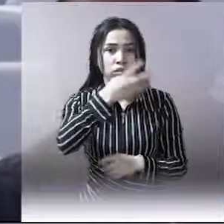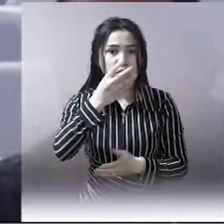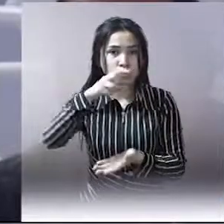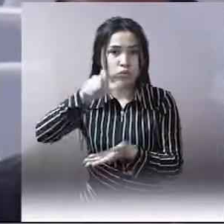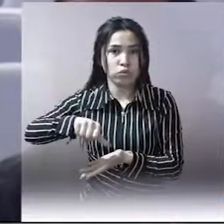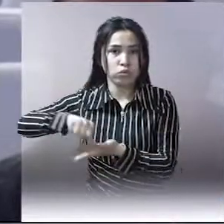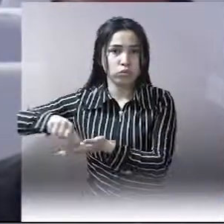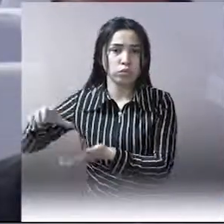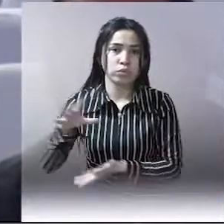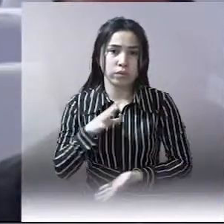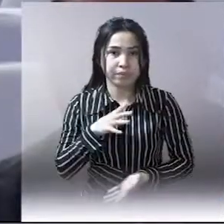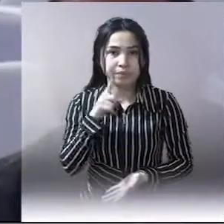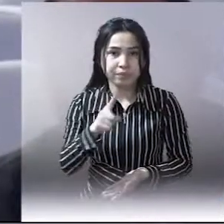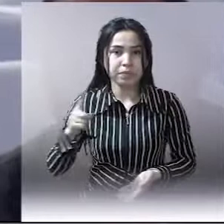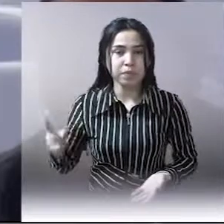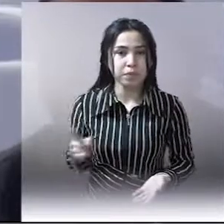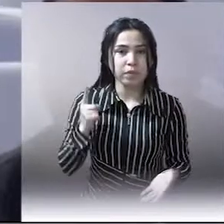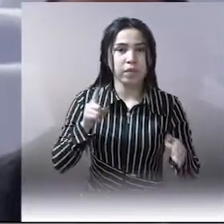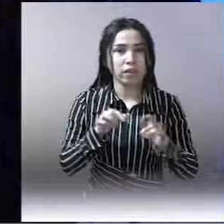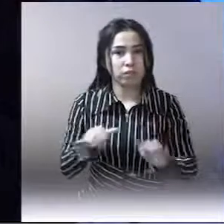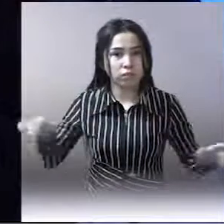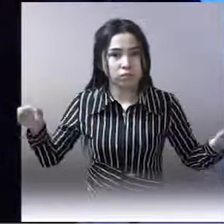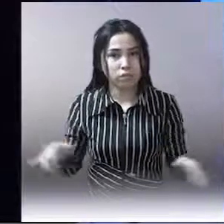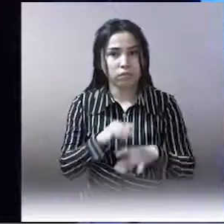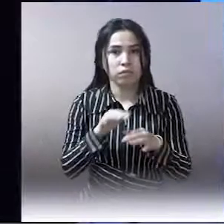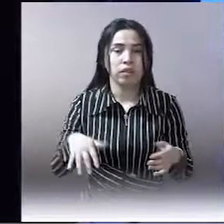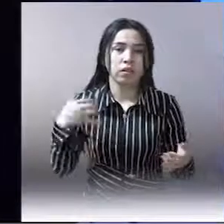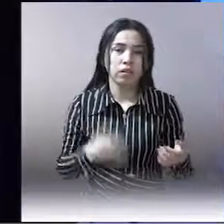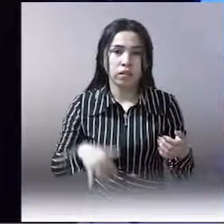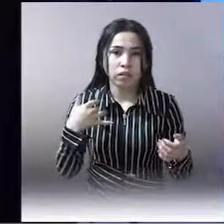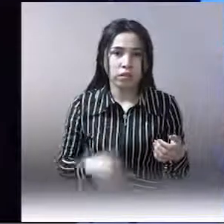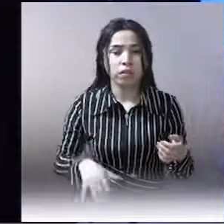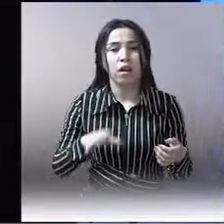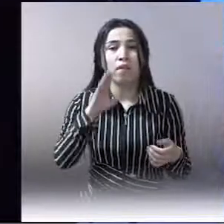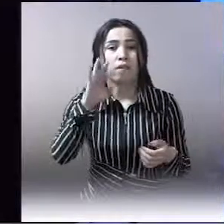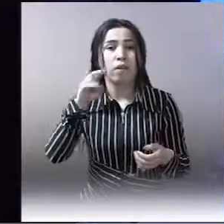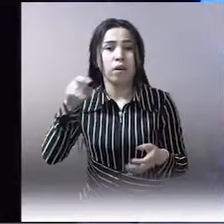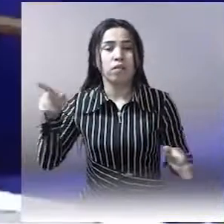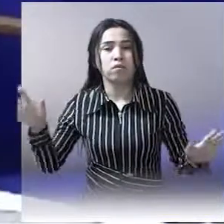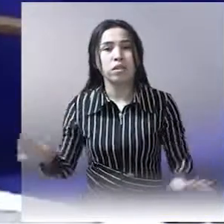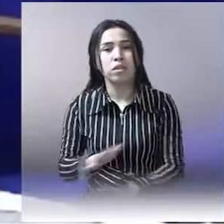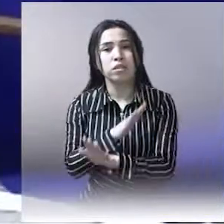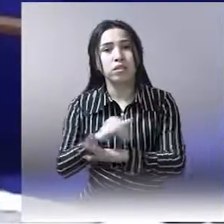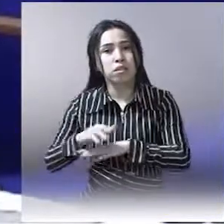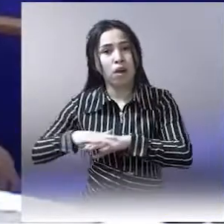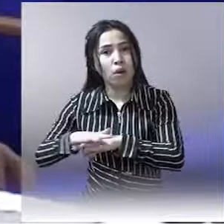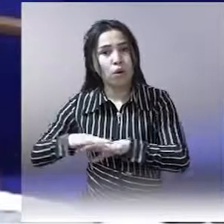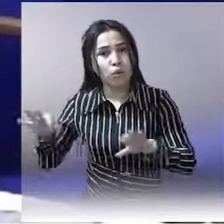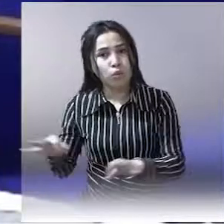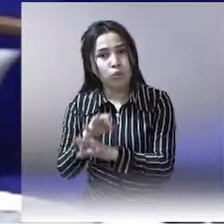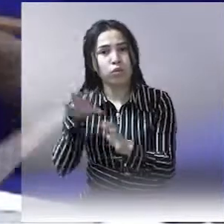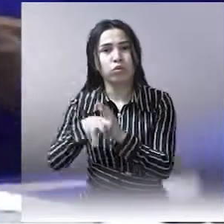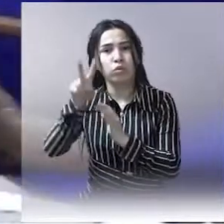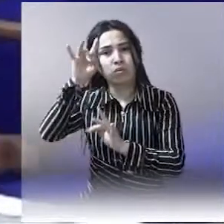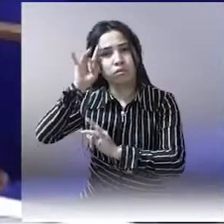претендента участники продемонстрировали свое мастерство на фортепиано баяне гитаре вокалисты же исполнили как народные песни так и произведений